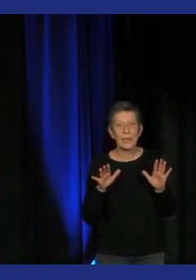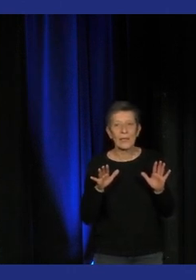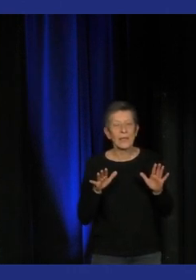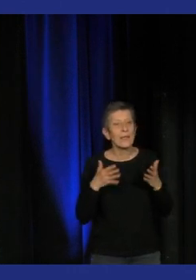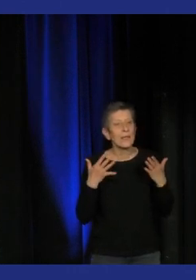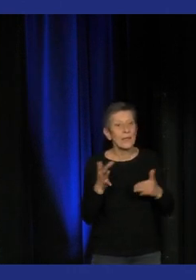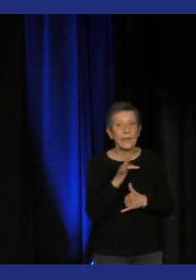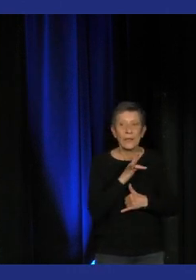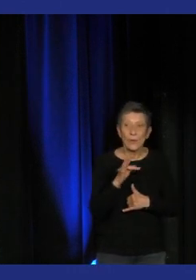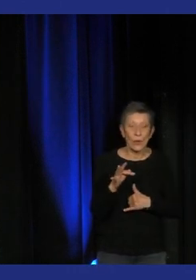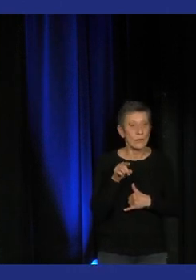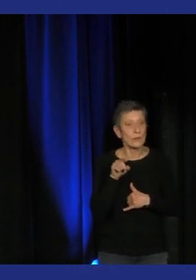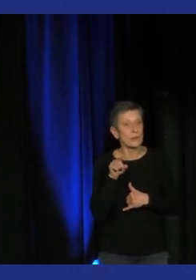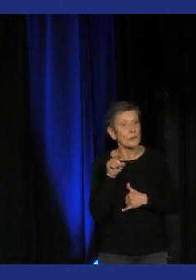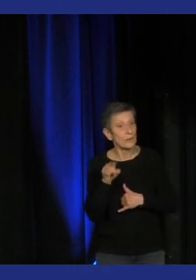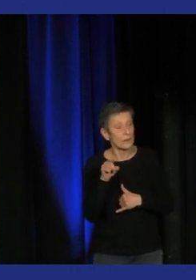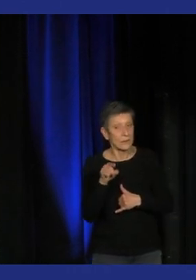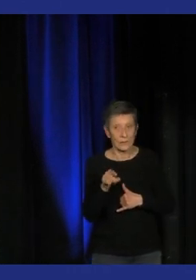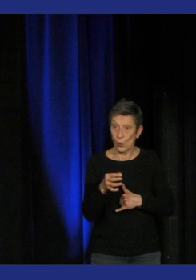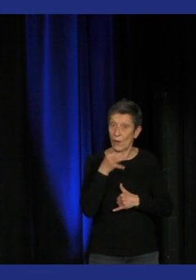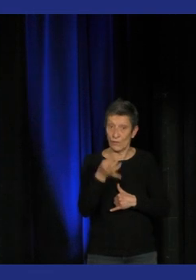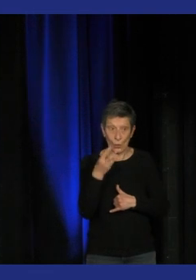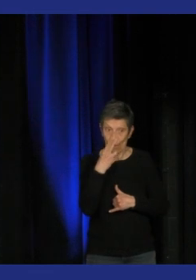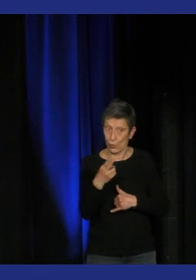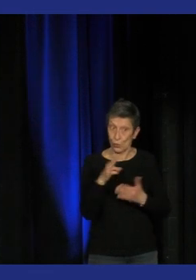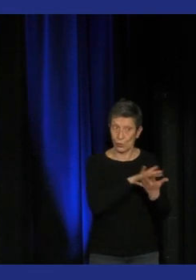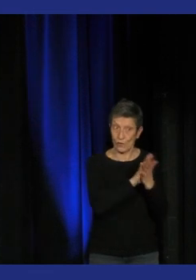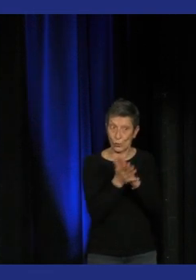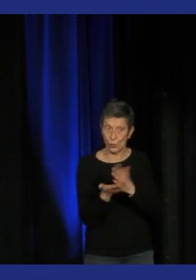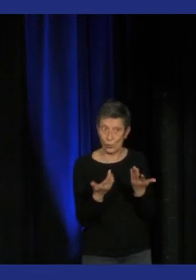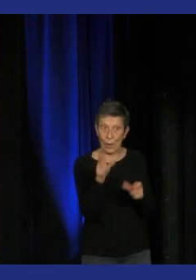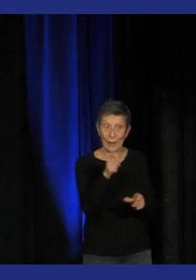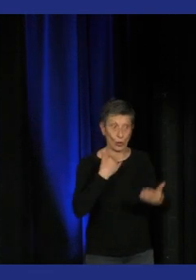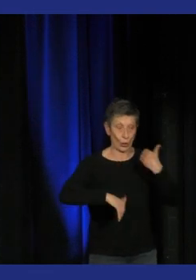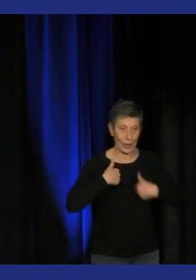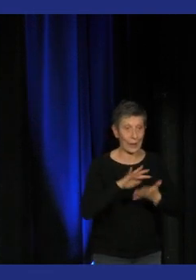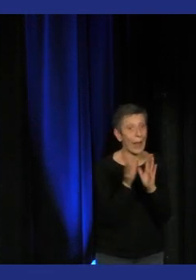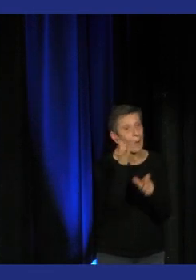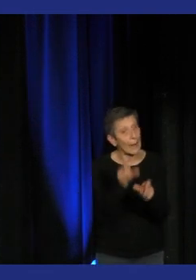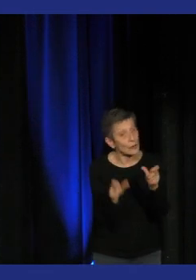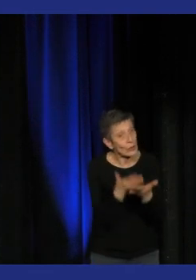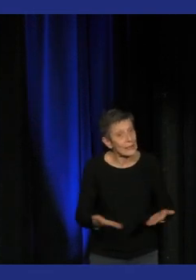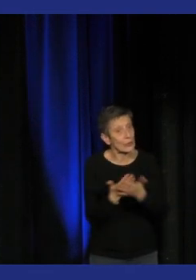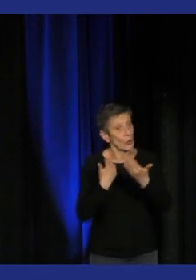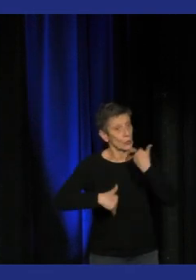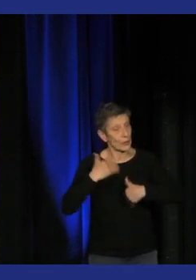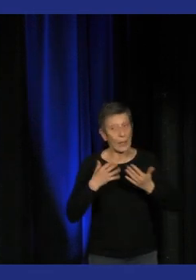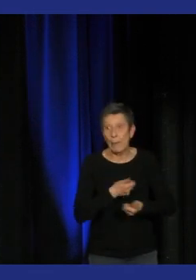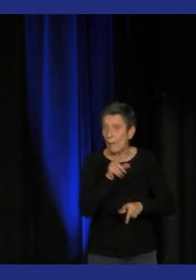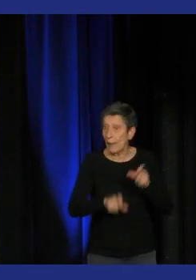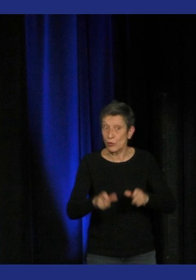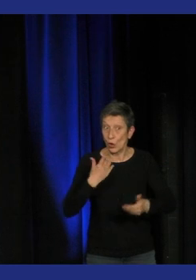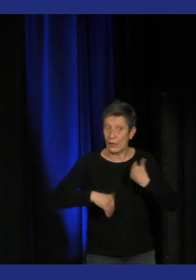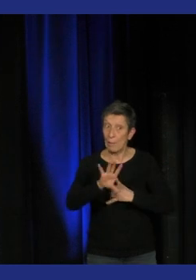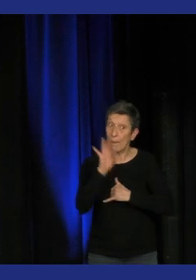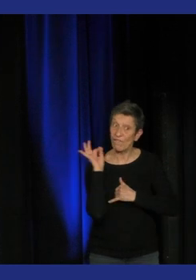de l'expression de personnes en situation de handicap, beaucoup de personnes handicapées. Veulent qu'on utilise cette expression.